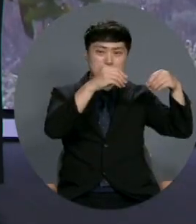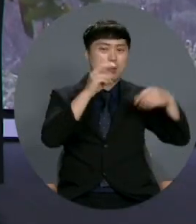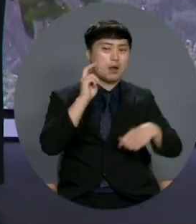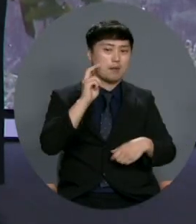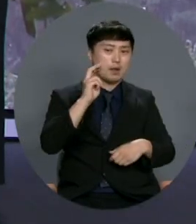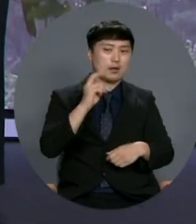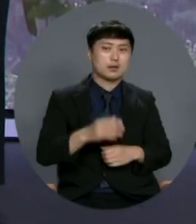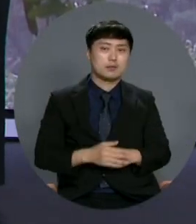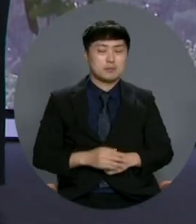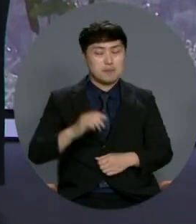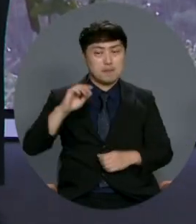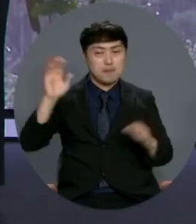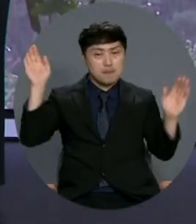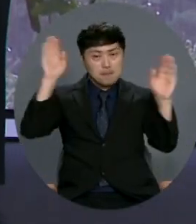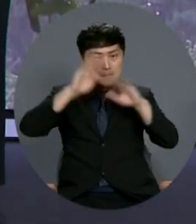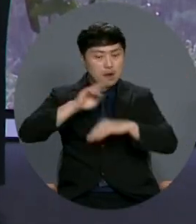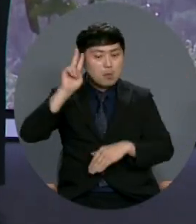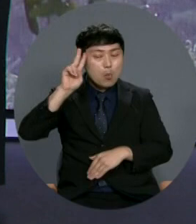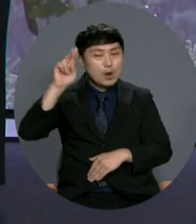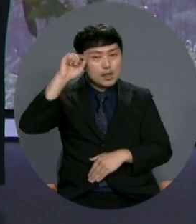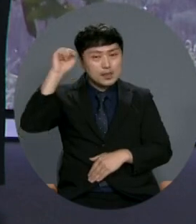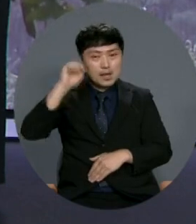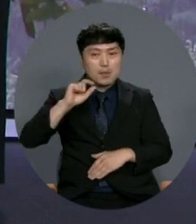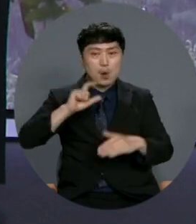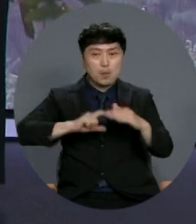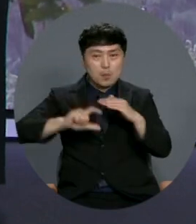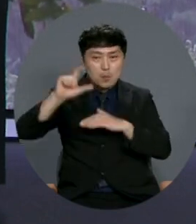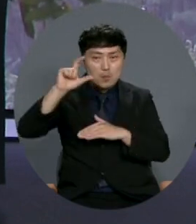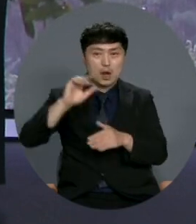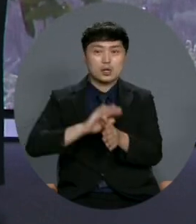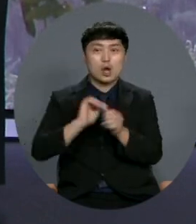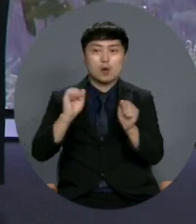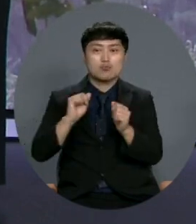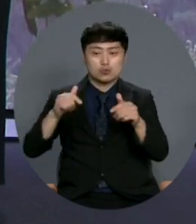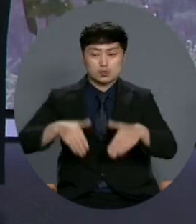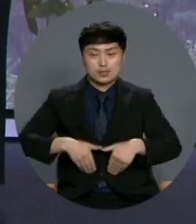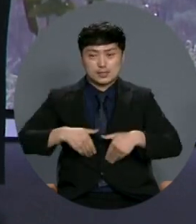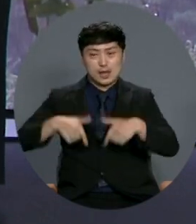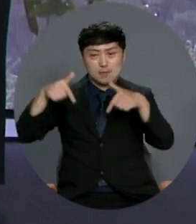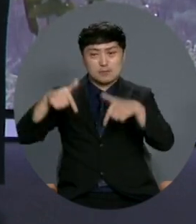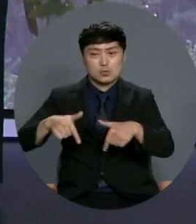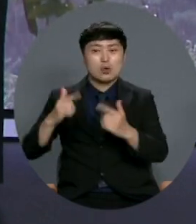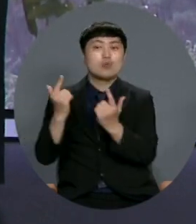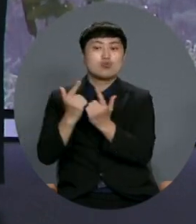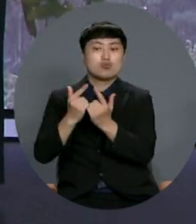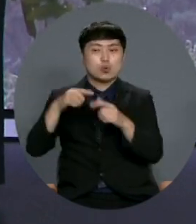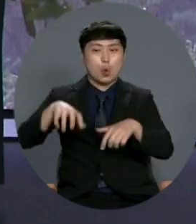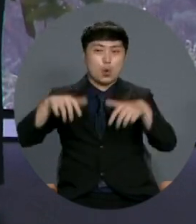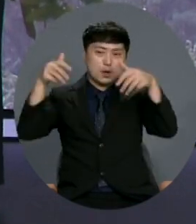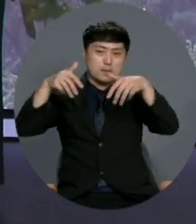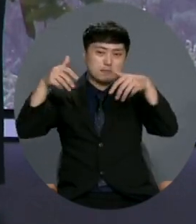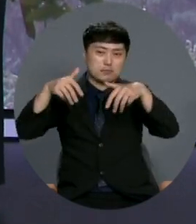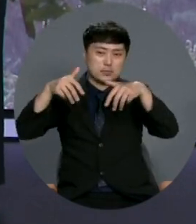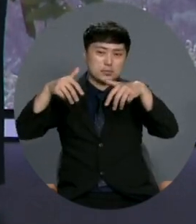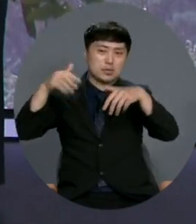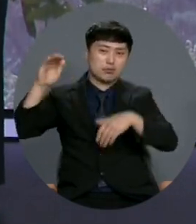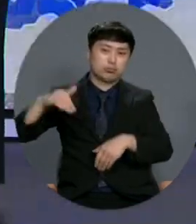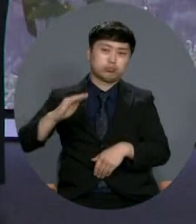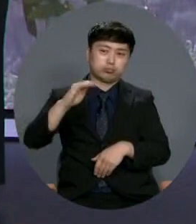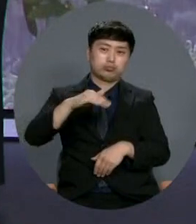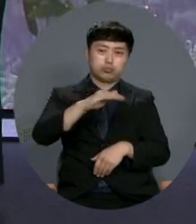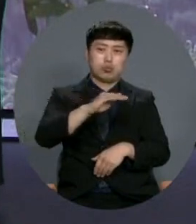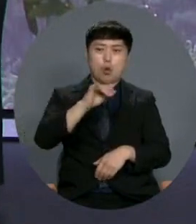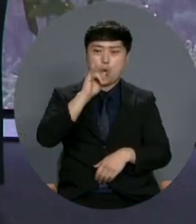더불어 내일 밤부터 모레 새벽 사이 경북 남서내륙과 경북 북부내륙을 중심으로도 비가 소강상태를 보이는 곳이